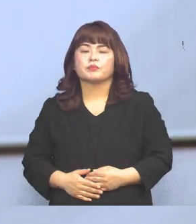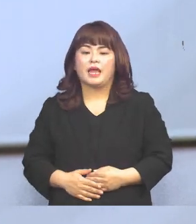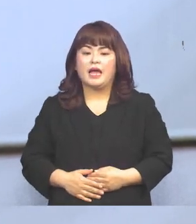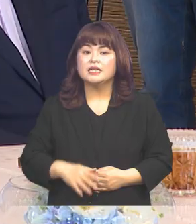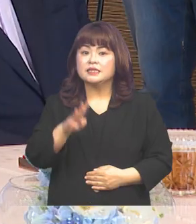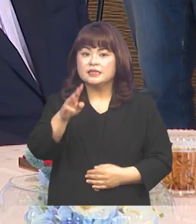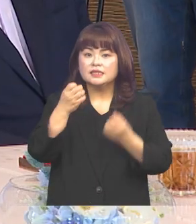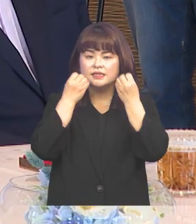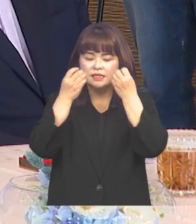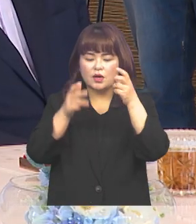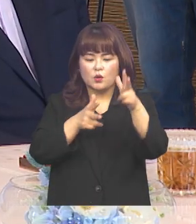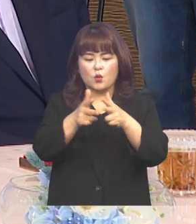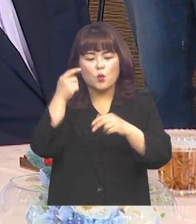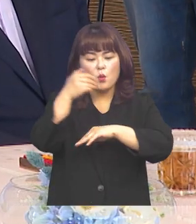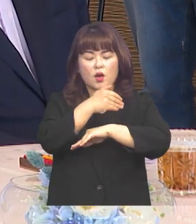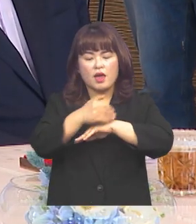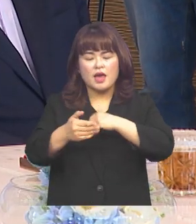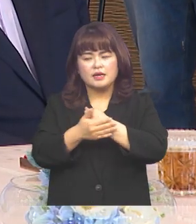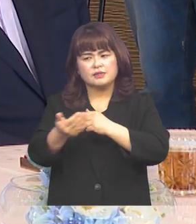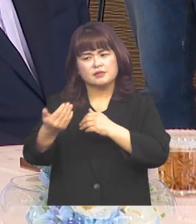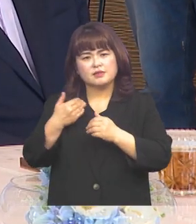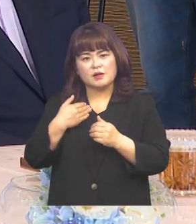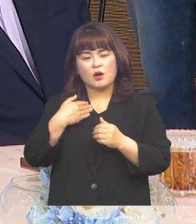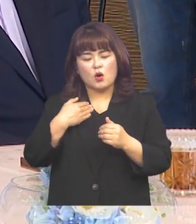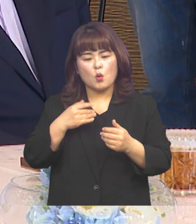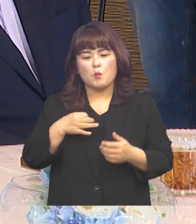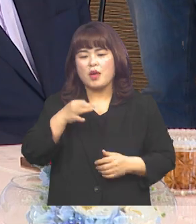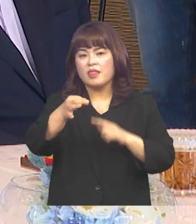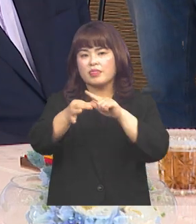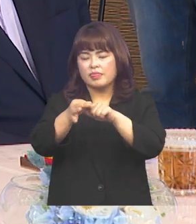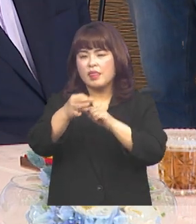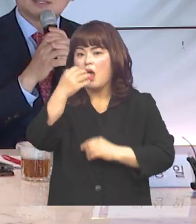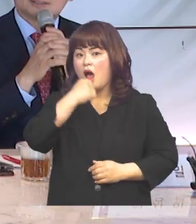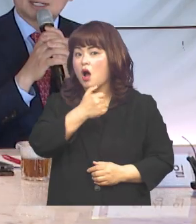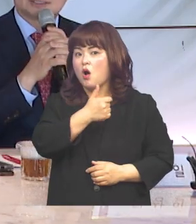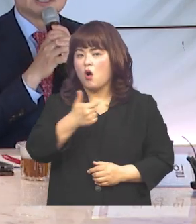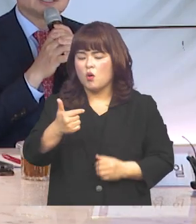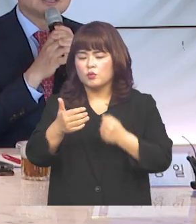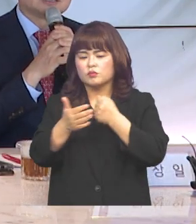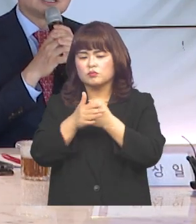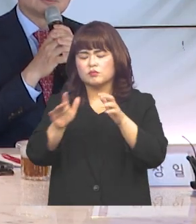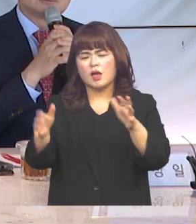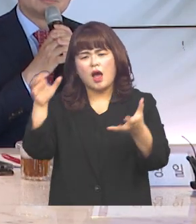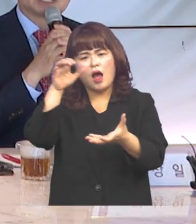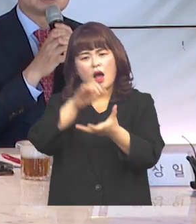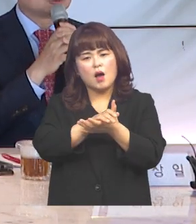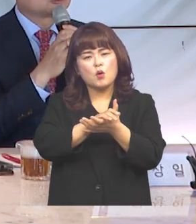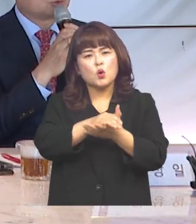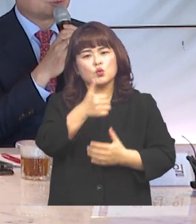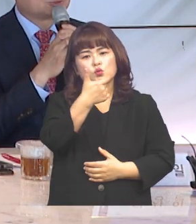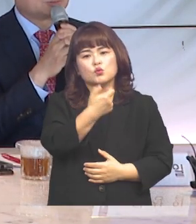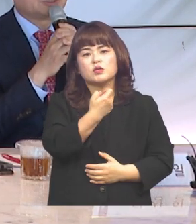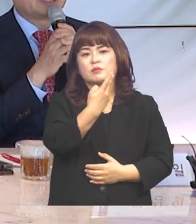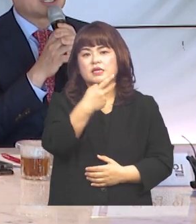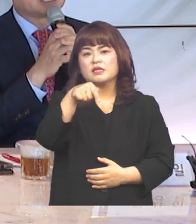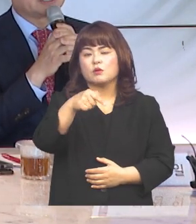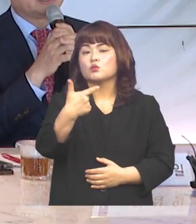새 노선안은 또 기존 구상에 비해 비용 대비 편익이 월등히 높아 총 사업비는 기존